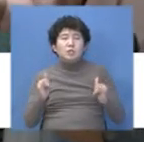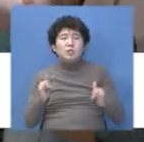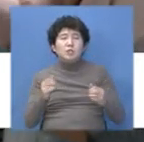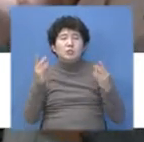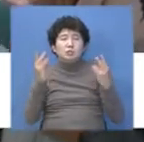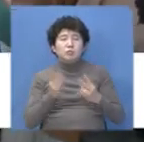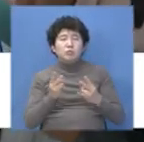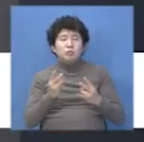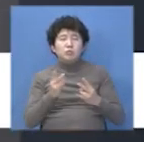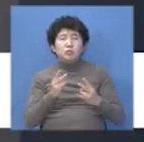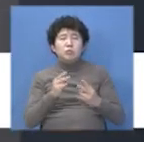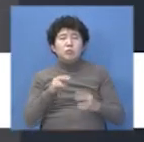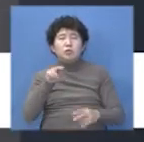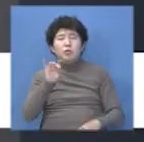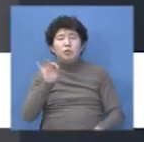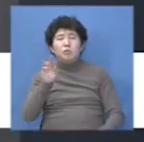необходимых для их продвижения.